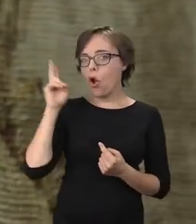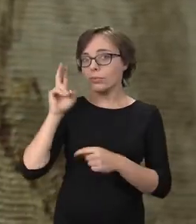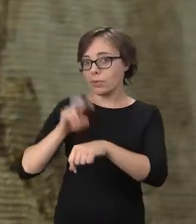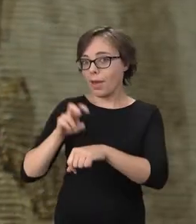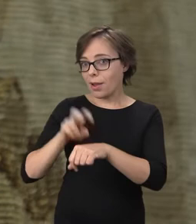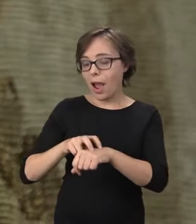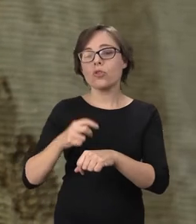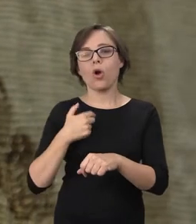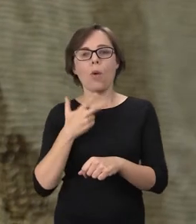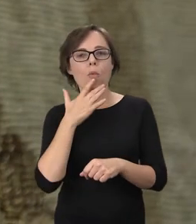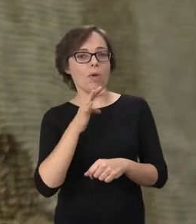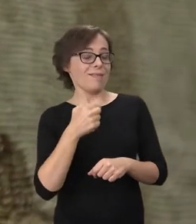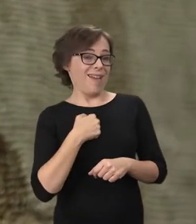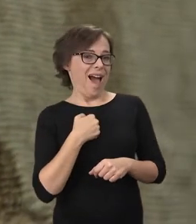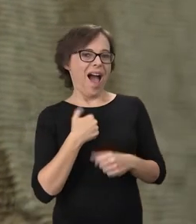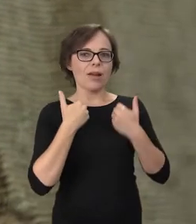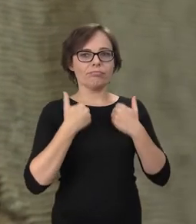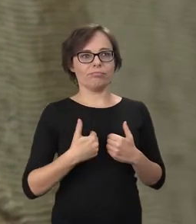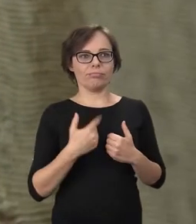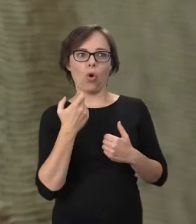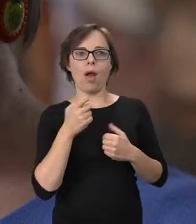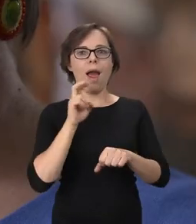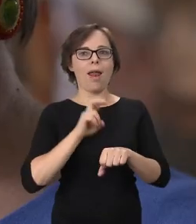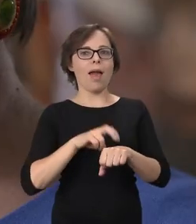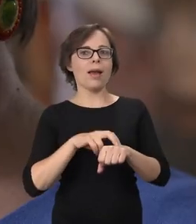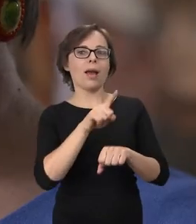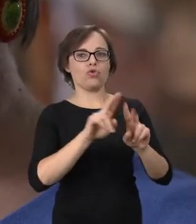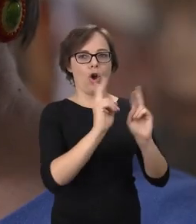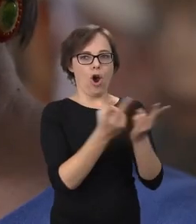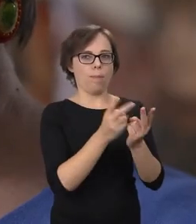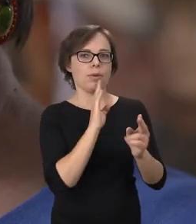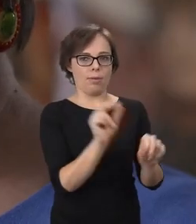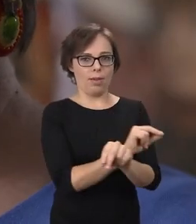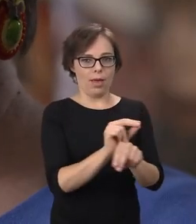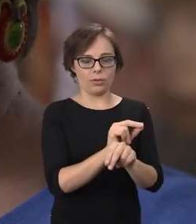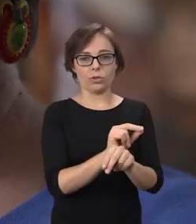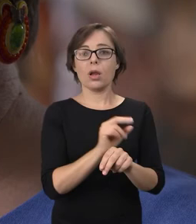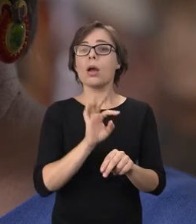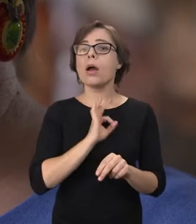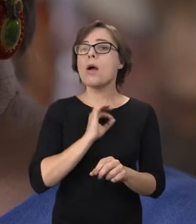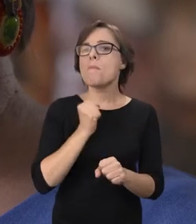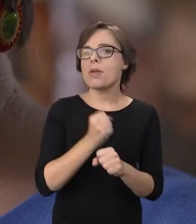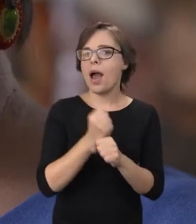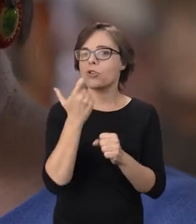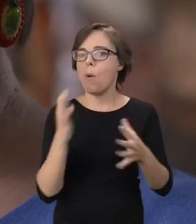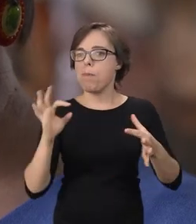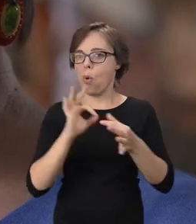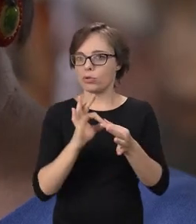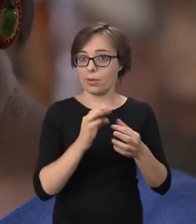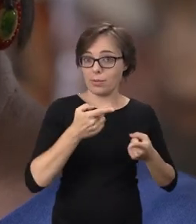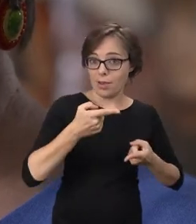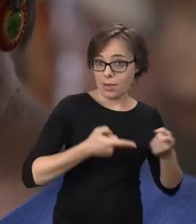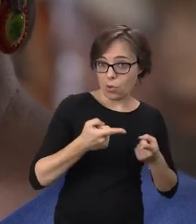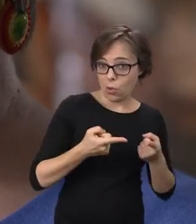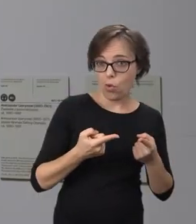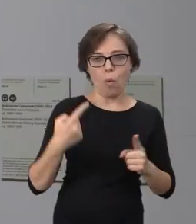lekarzem od obiektów. Także powiedziałabym, że nasza praca jest takim troszeczkę połączeniem praca chirurga, ale też z